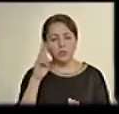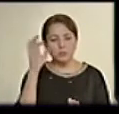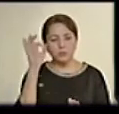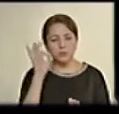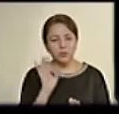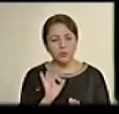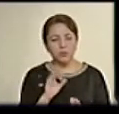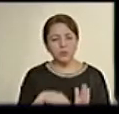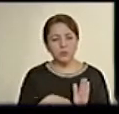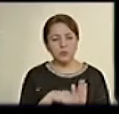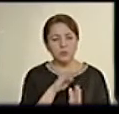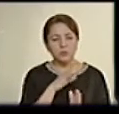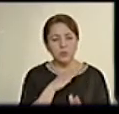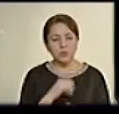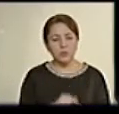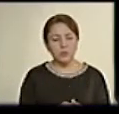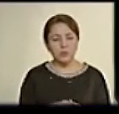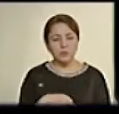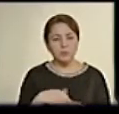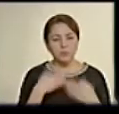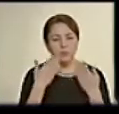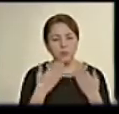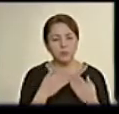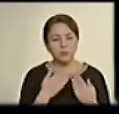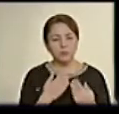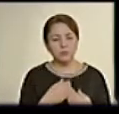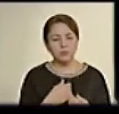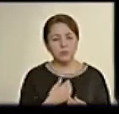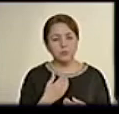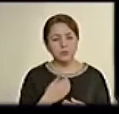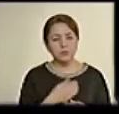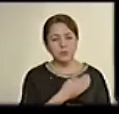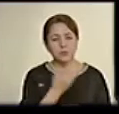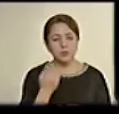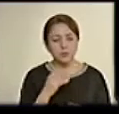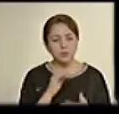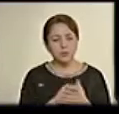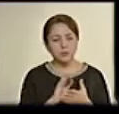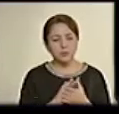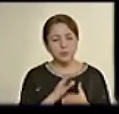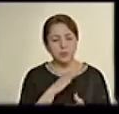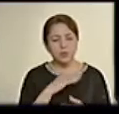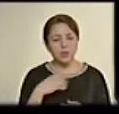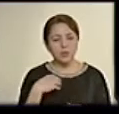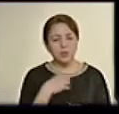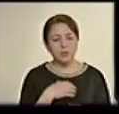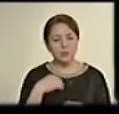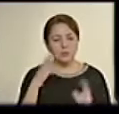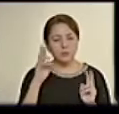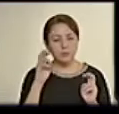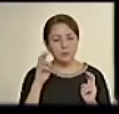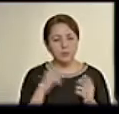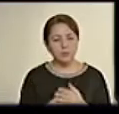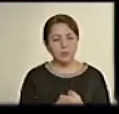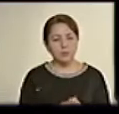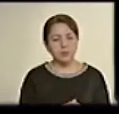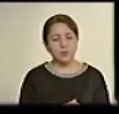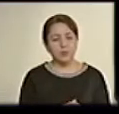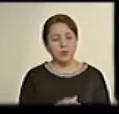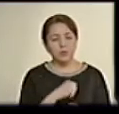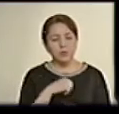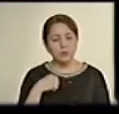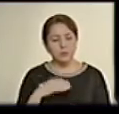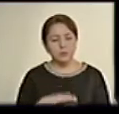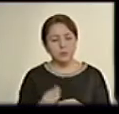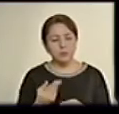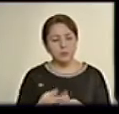42% ko'tarildi. Mana bu sizni tanishtirib o'tmoqchi bo'lgan asosiy mavzularimiz. Mustaqil bajarish